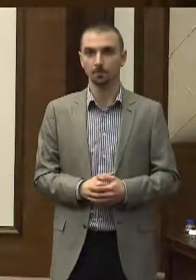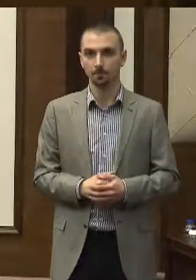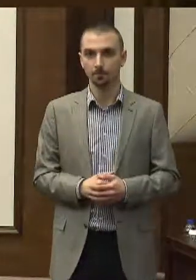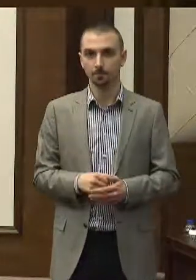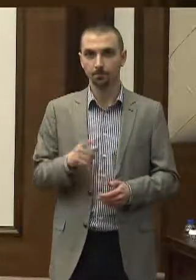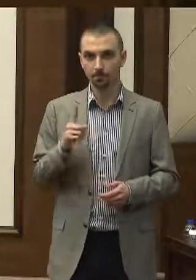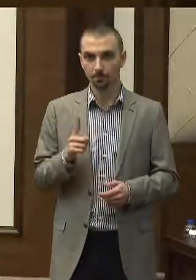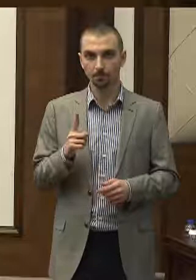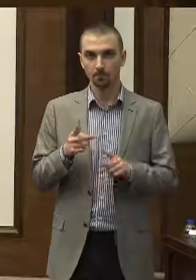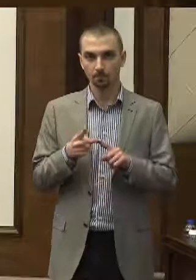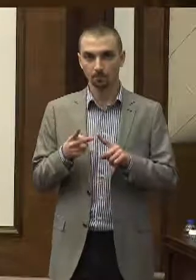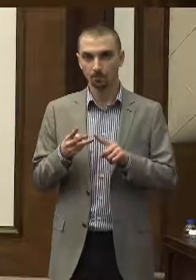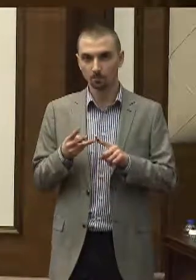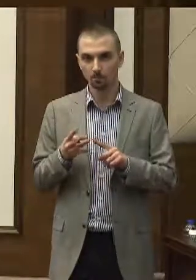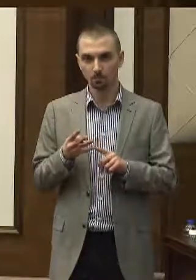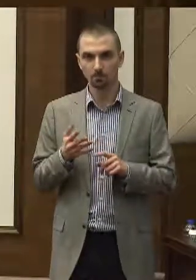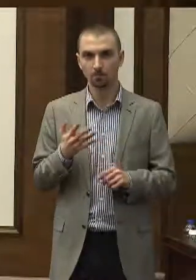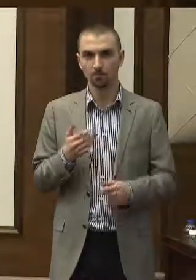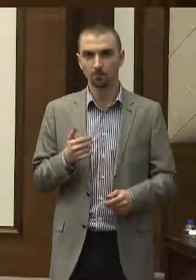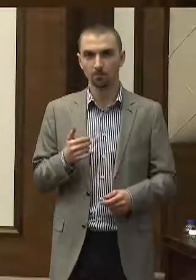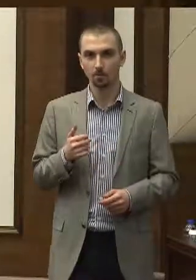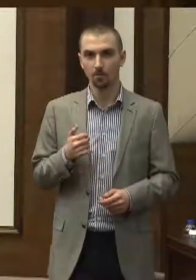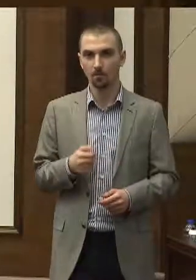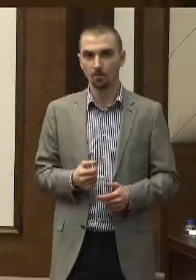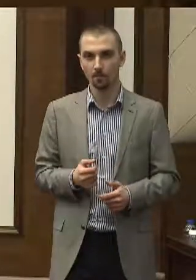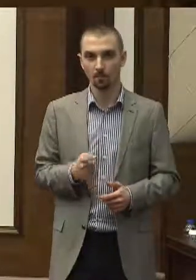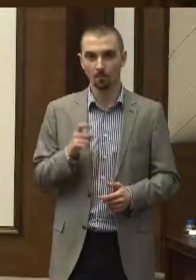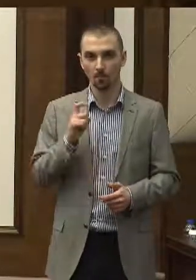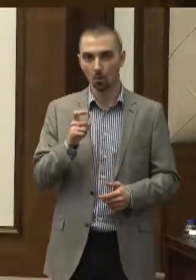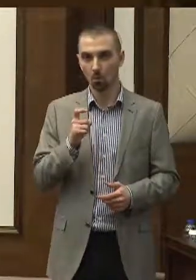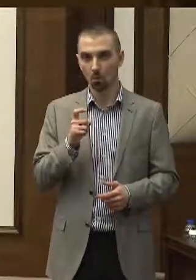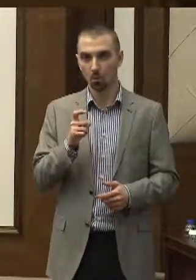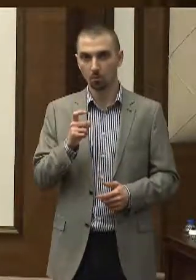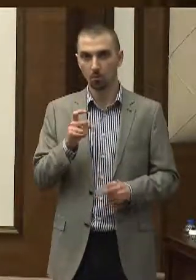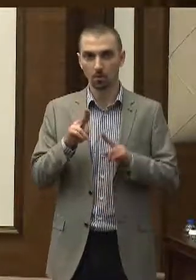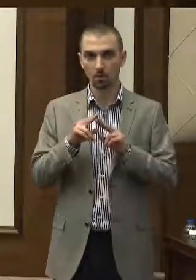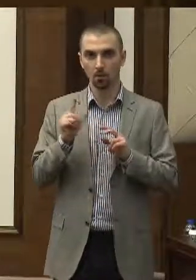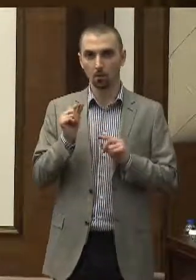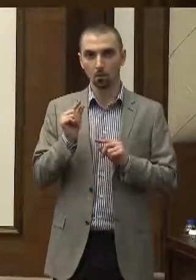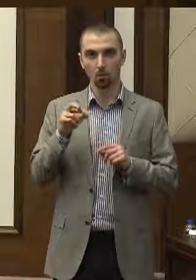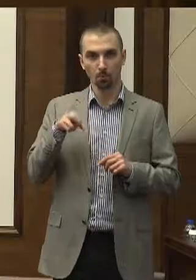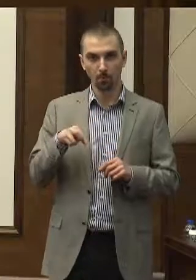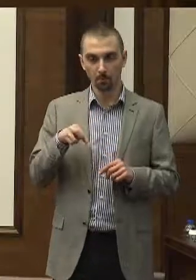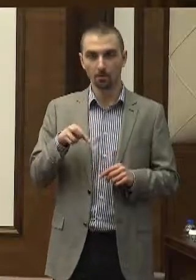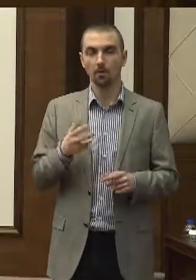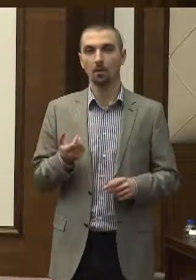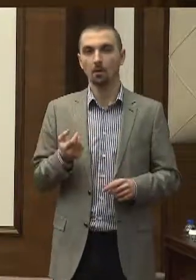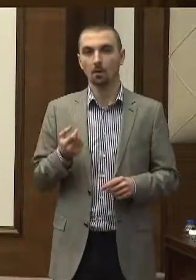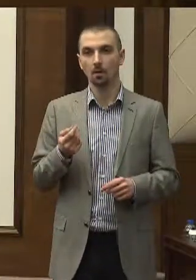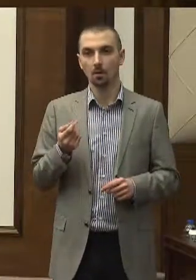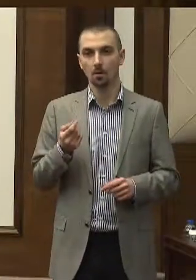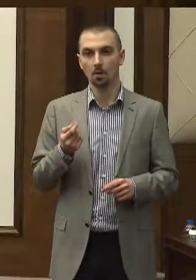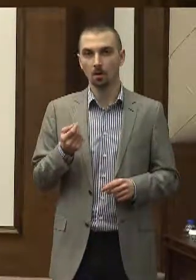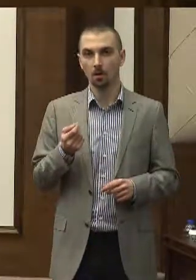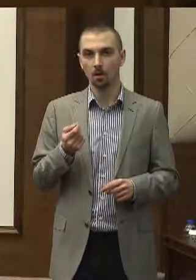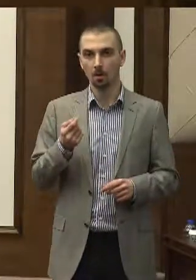1, 2, 3, 4, 5, 6, 7, 8, 9 tane kulüp ki parasına bir kısım arkadaşımızın